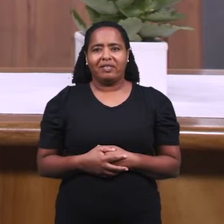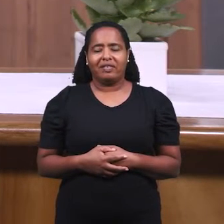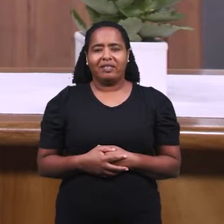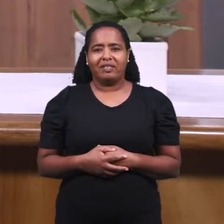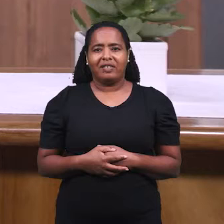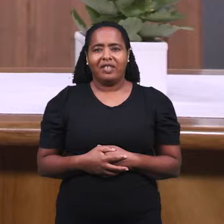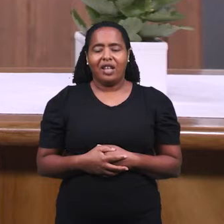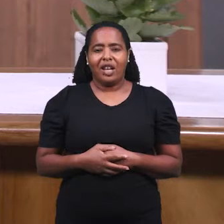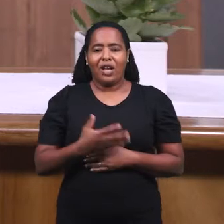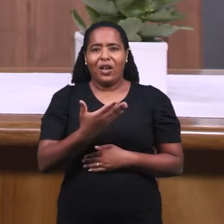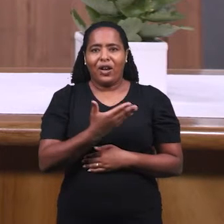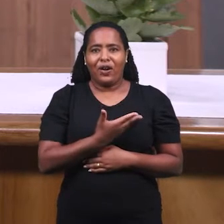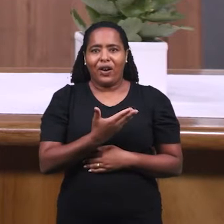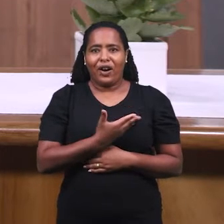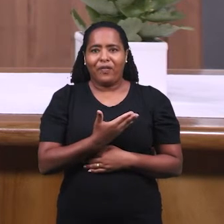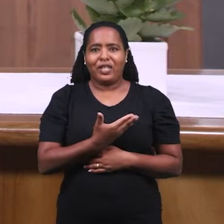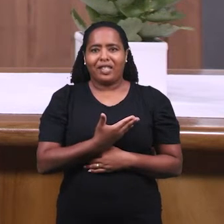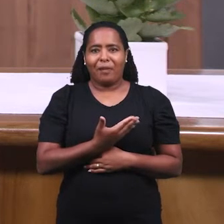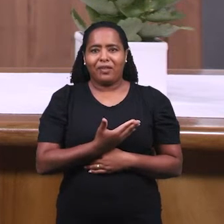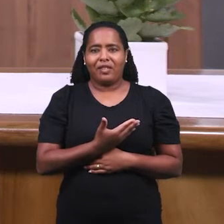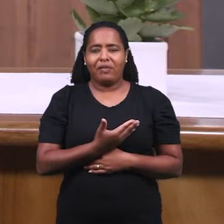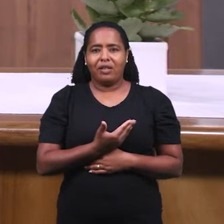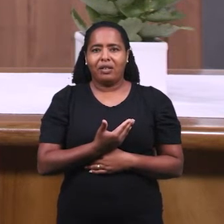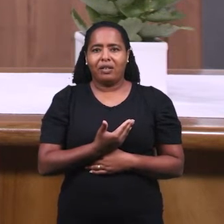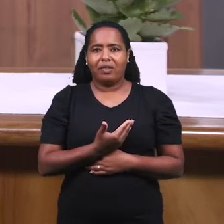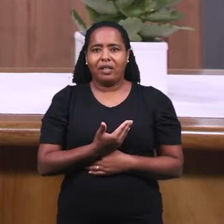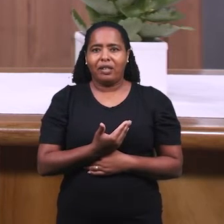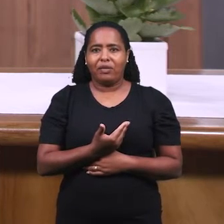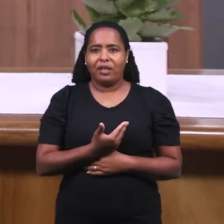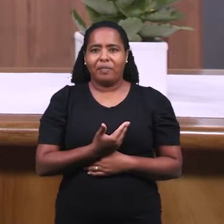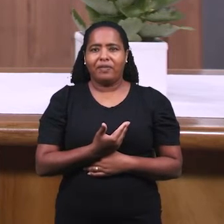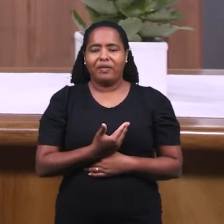моем сыне, или прими там моего сына, позаботься о нем.